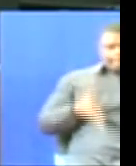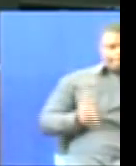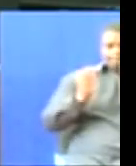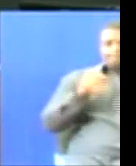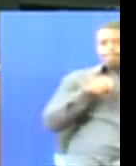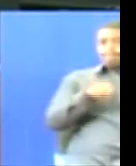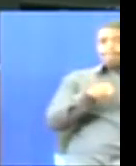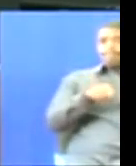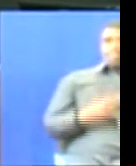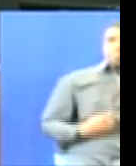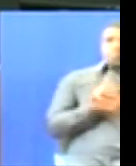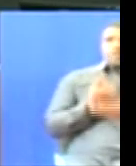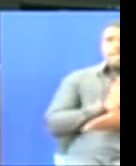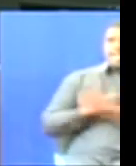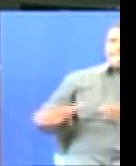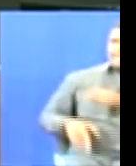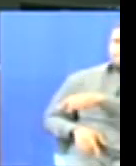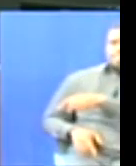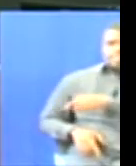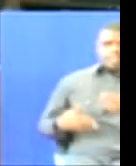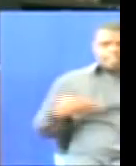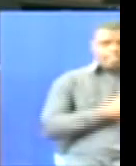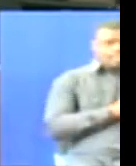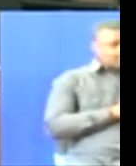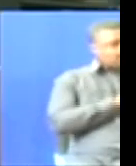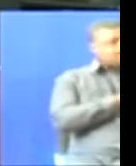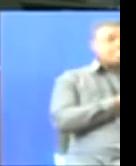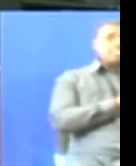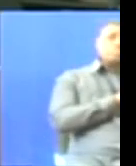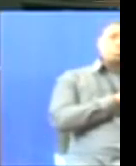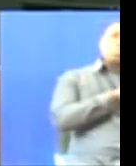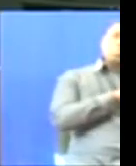Kutoka Dar es Salaam kwenda mpaka Rusumo mpakani na Rwanda ni takriban kilomita